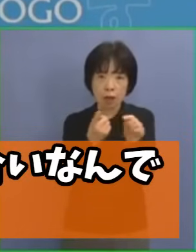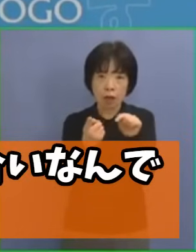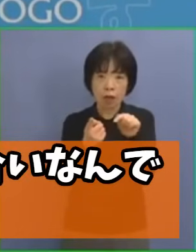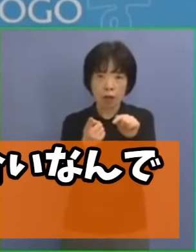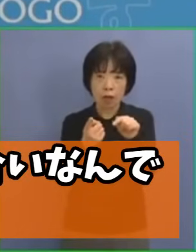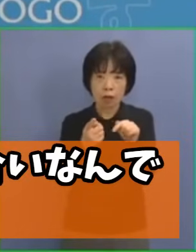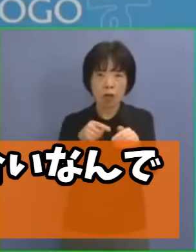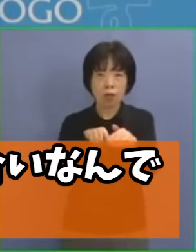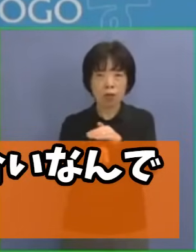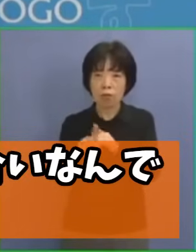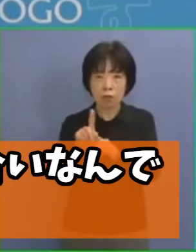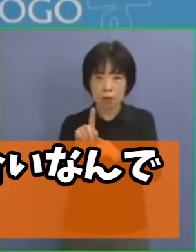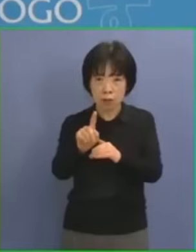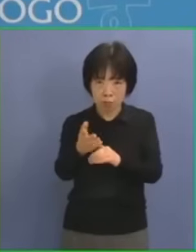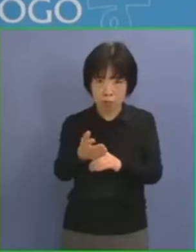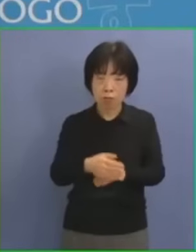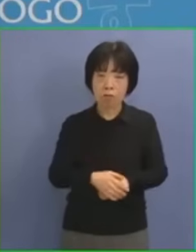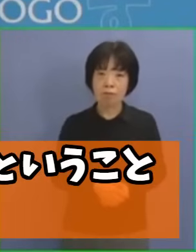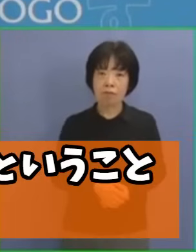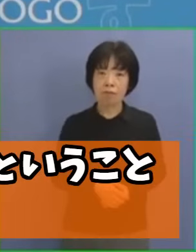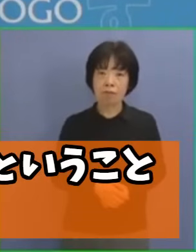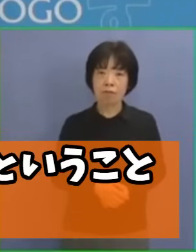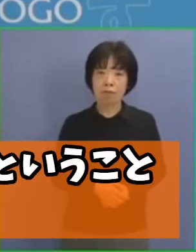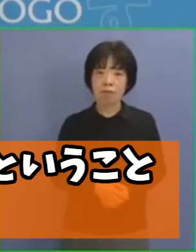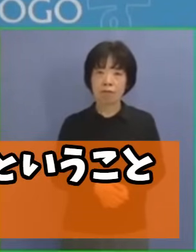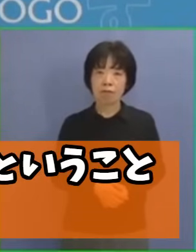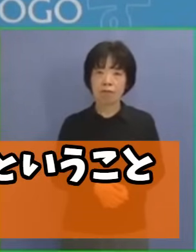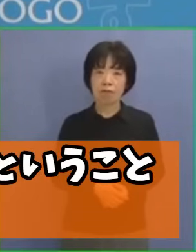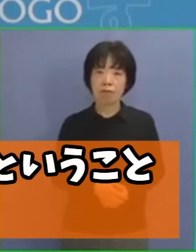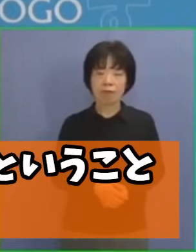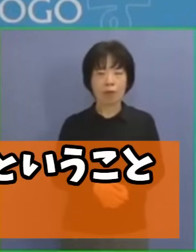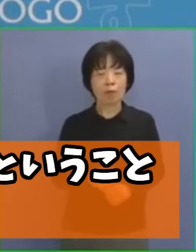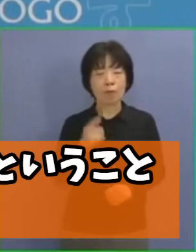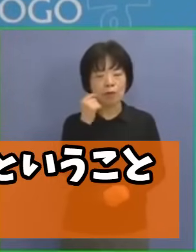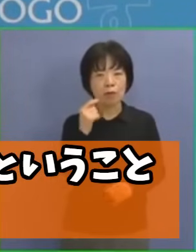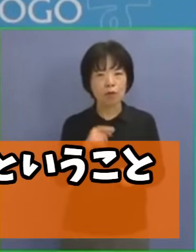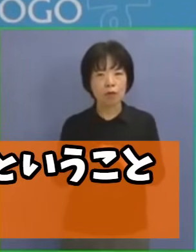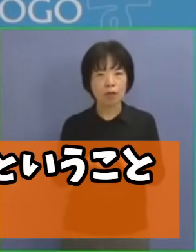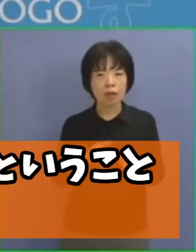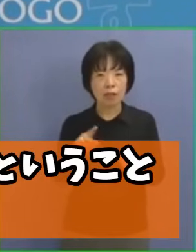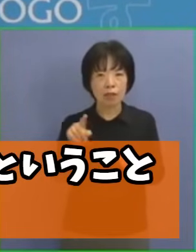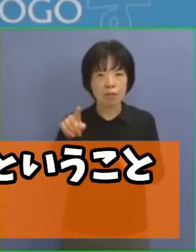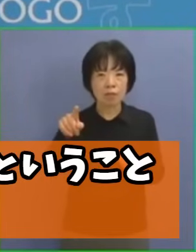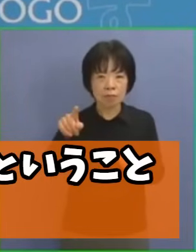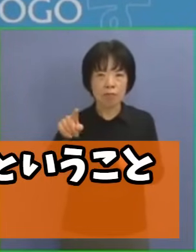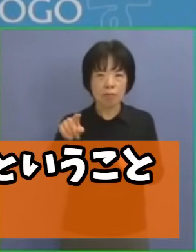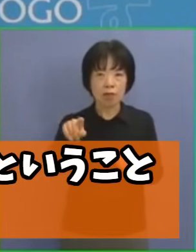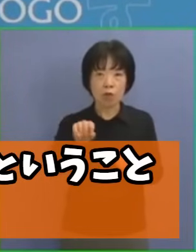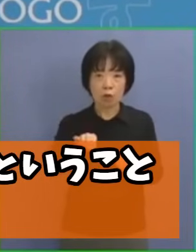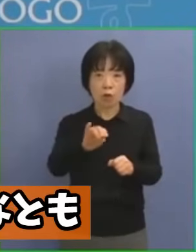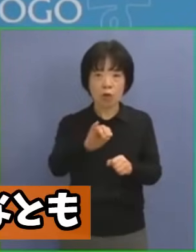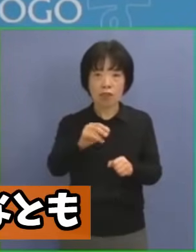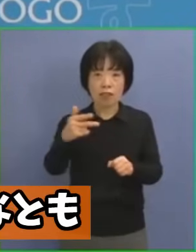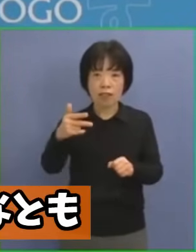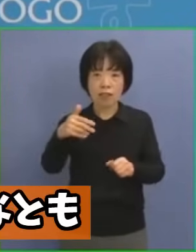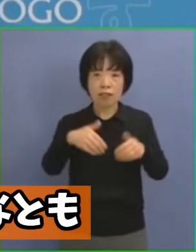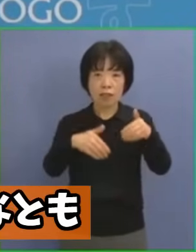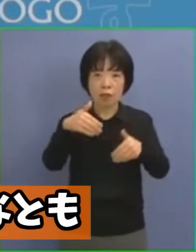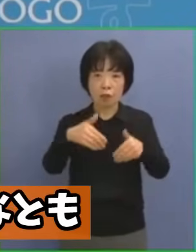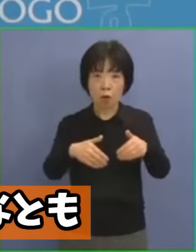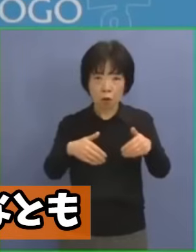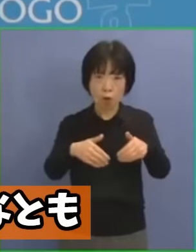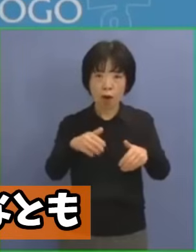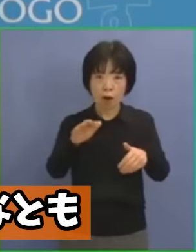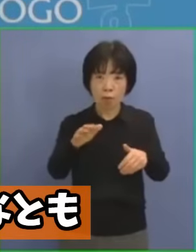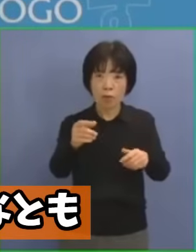意味合いなんですけども、ついついちょっと来年には知事選もあるということで、そこに向けてこう連